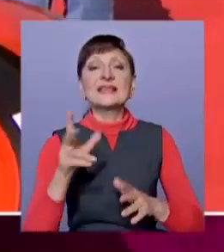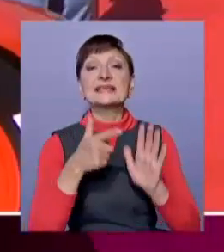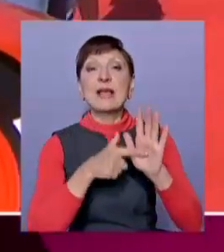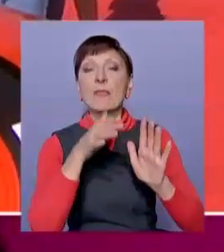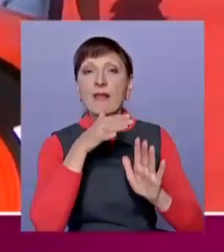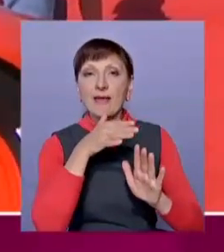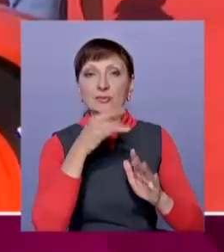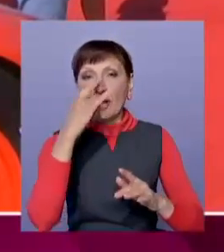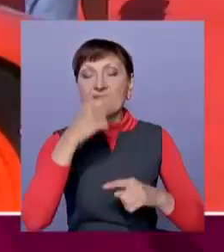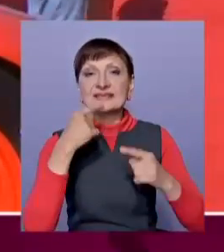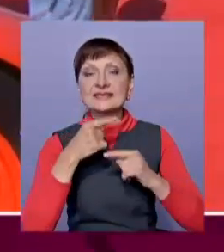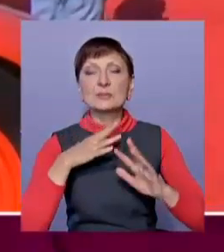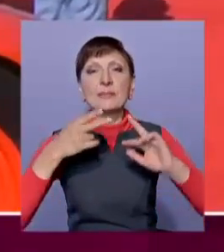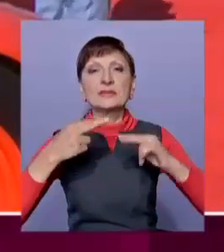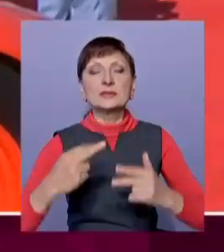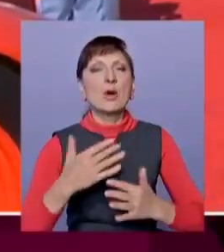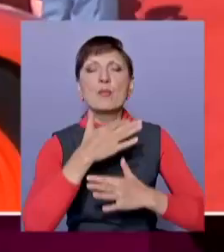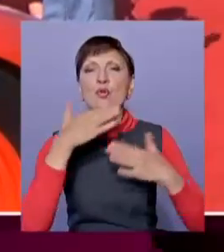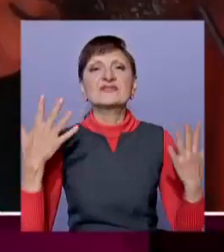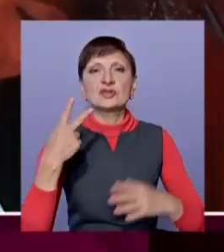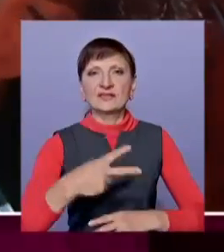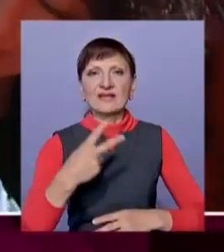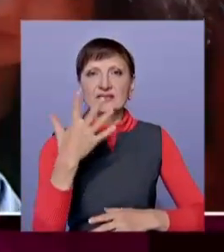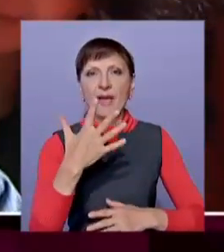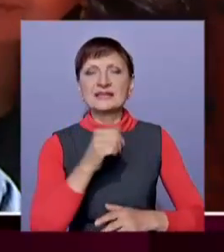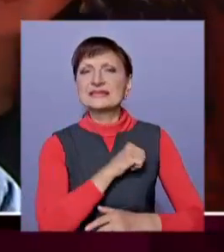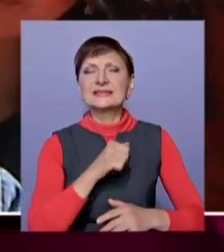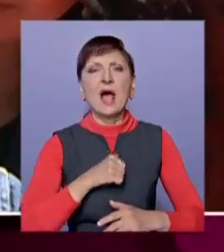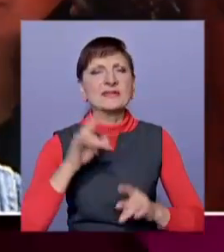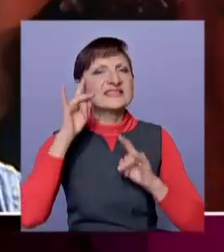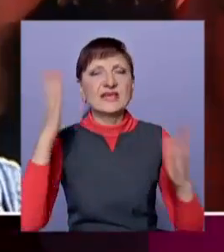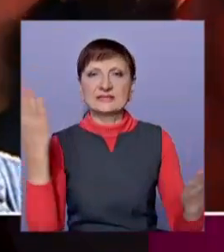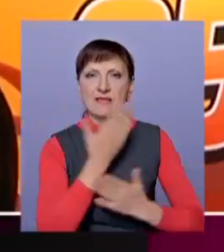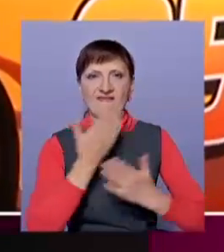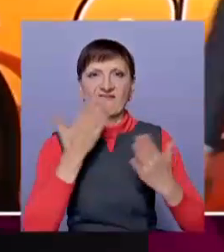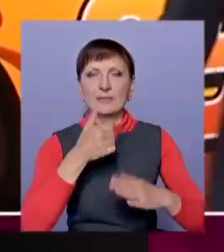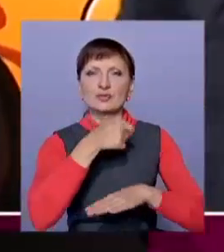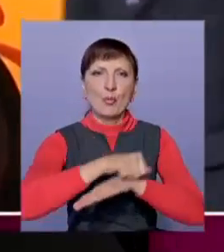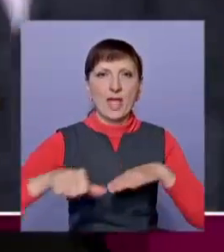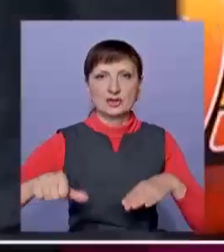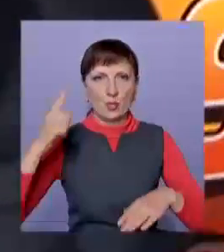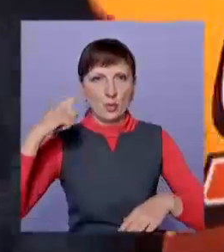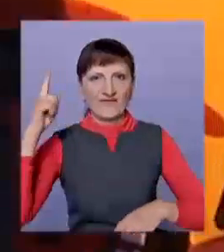на казахский язык было продублировано свыше 25 самых хитовых зарубежных мультфильмов.